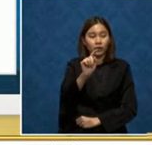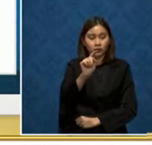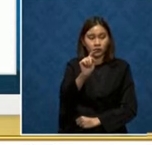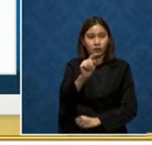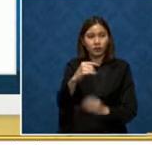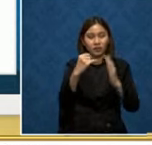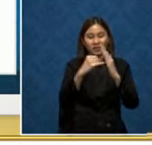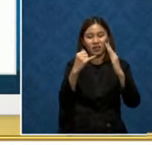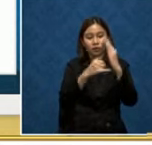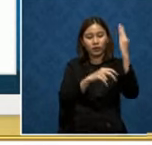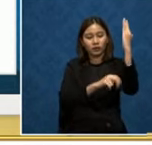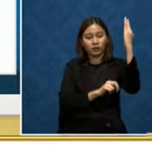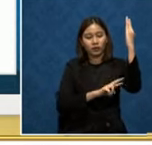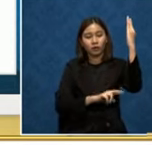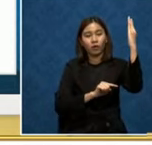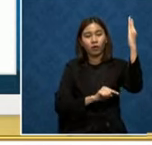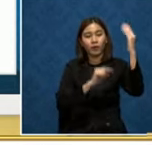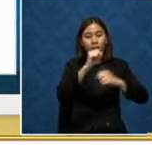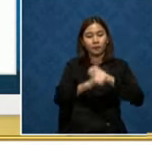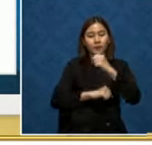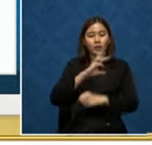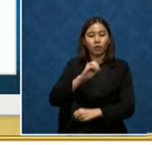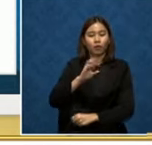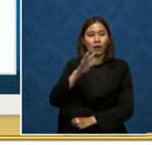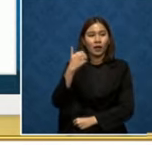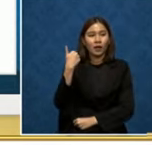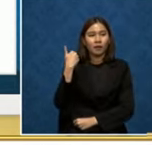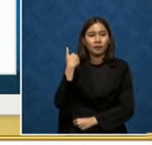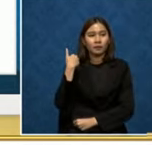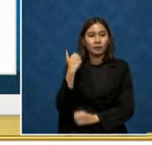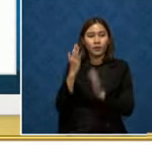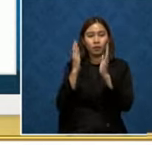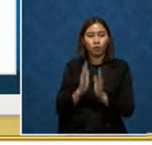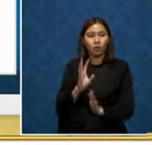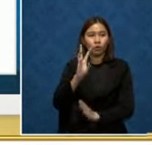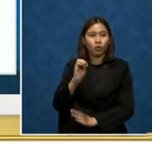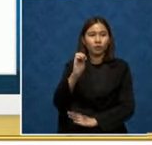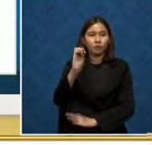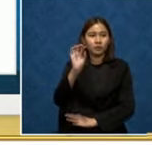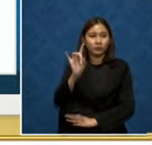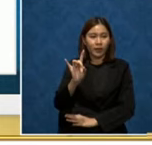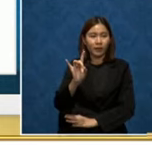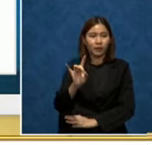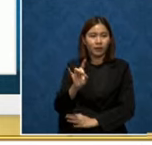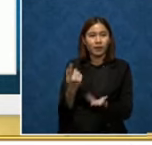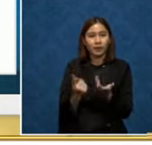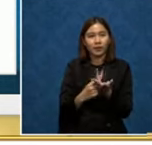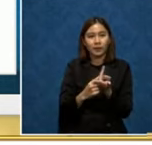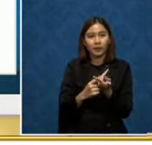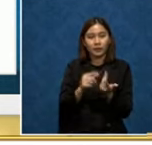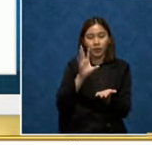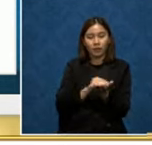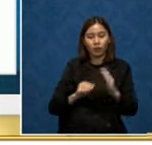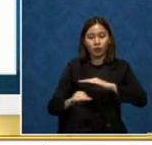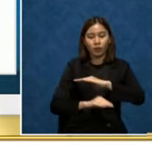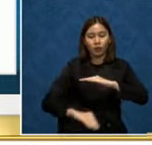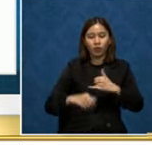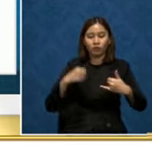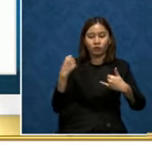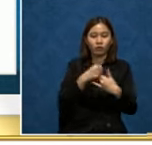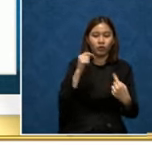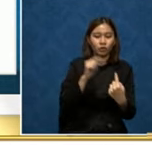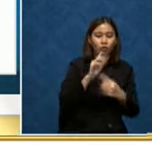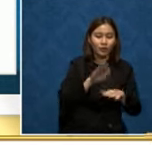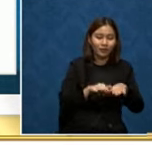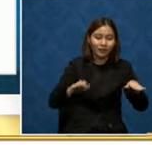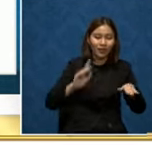ี่จัหดนรัฐิวาสในปี 65 มีจำนวน 68 คนอันนี้ เป็นระบบฐานข้มูลความนุแรงต่อเด็และสตรี